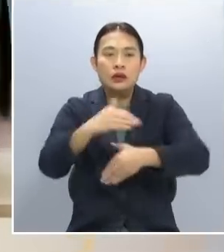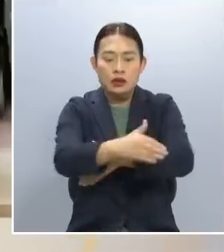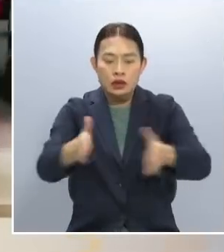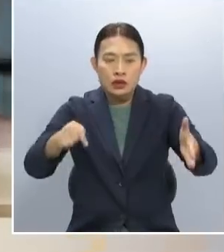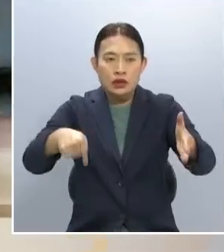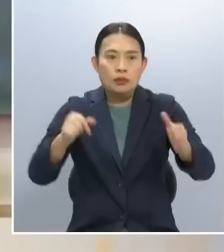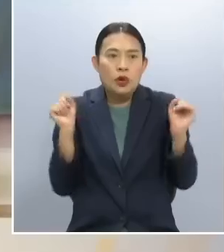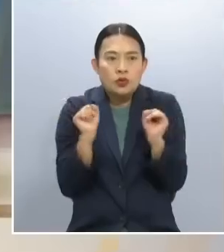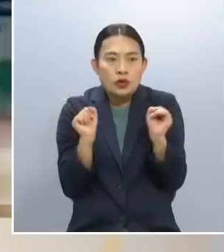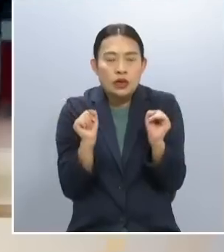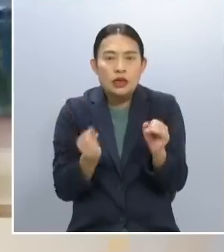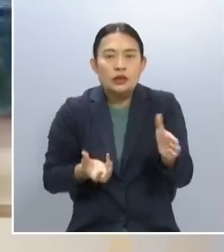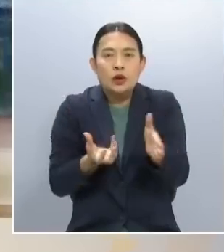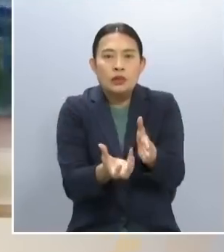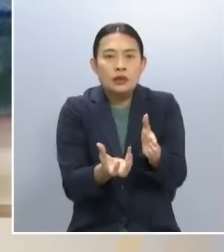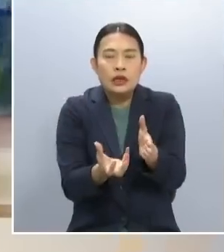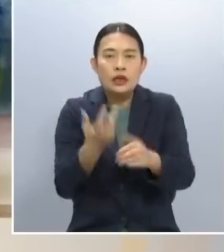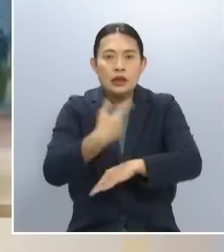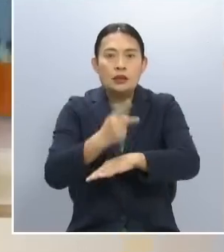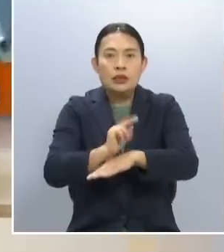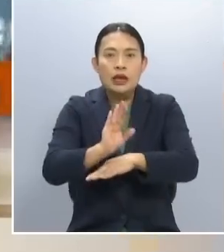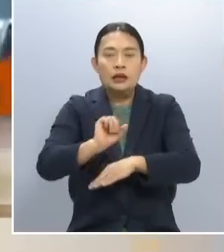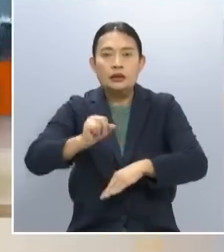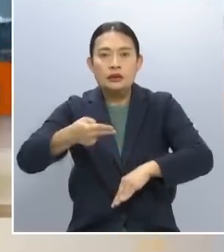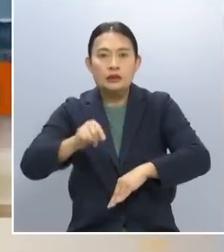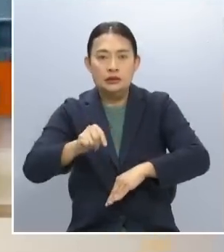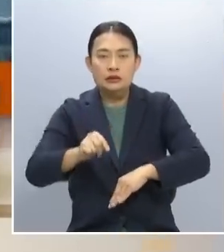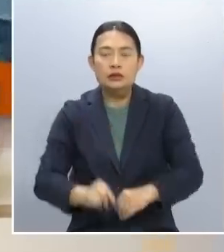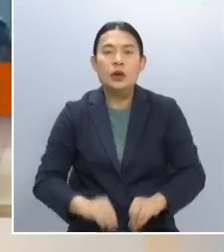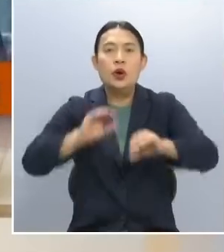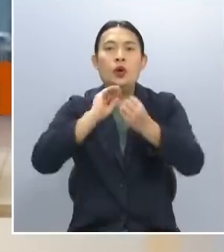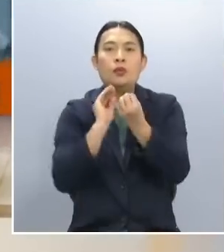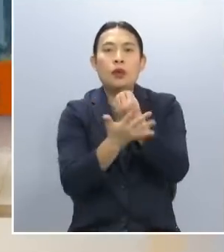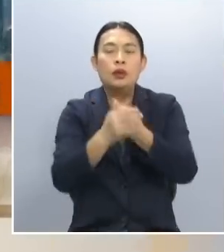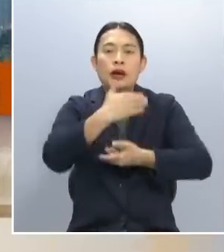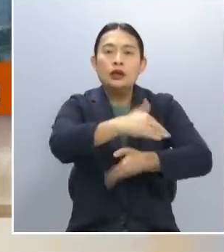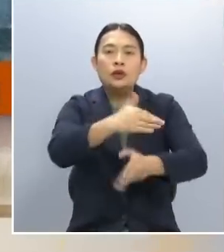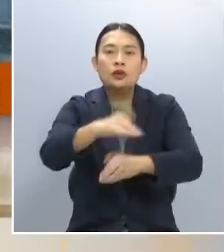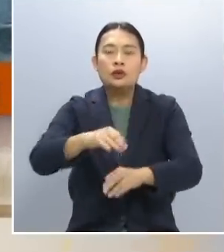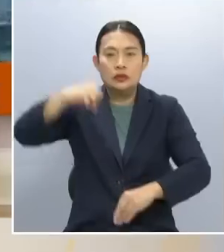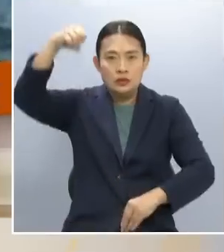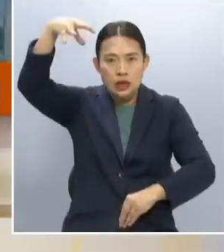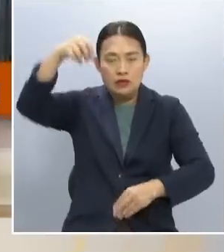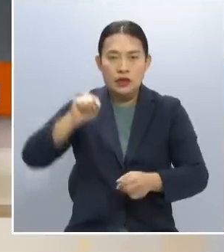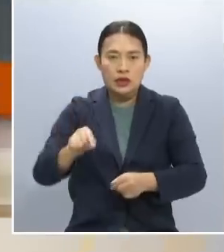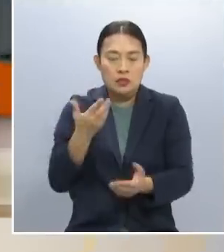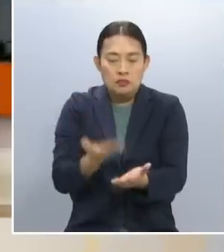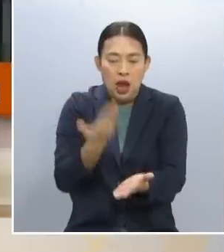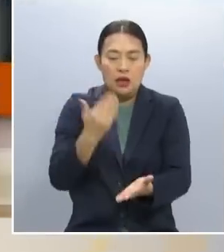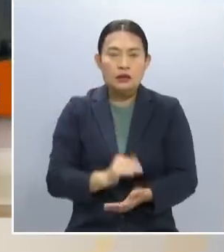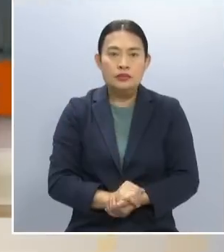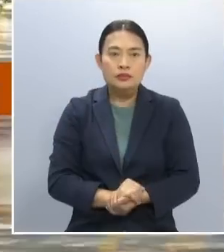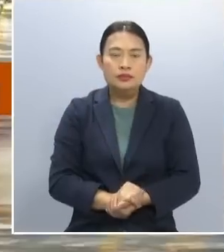ทางหูที่พระองค์ประทานสหกรณ์แปรรูปผลไม้เพื่อการส่งออกบอกค่าไฟมันก็จะสูงอยู่แล้วเดือนนึง